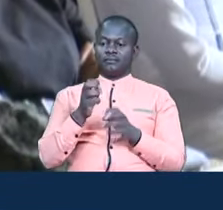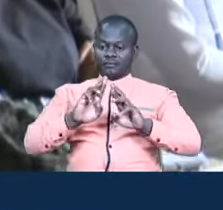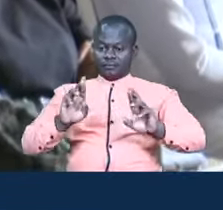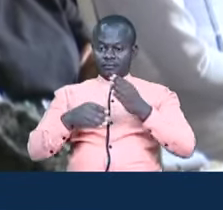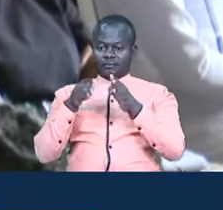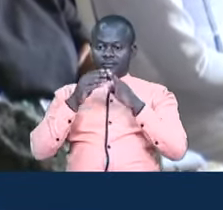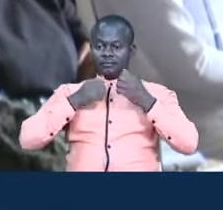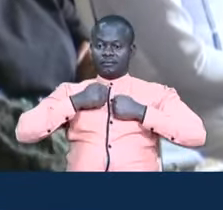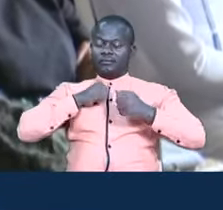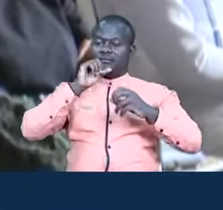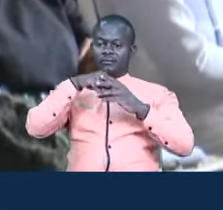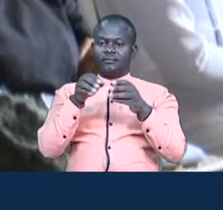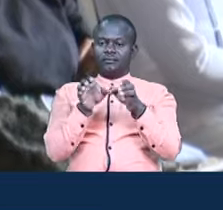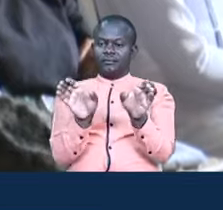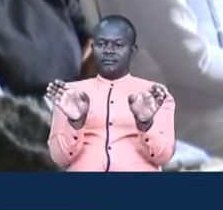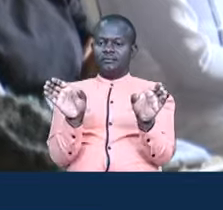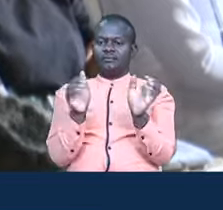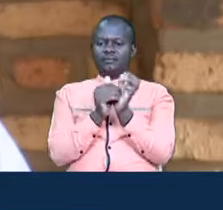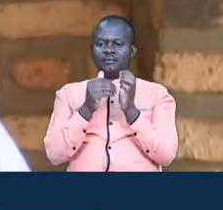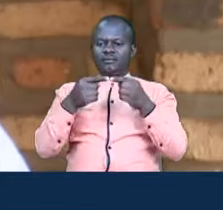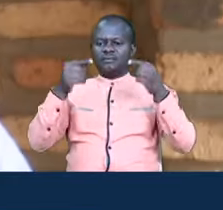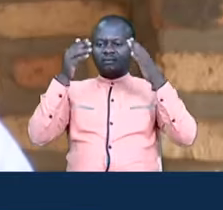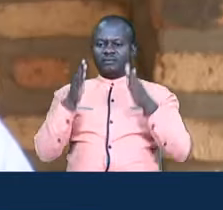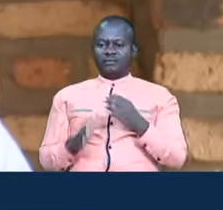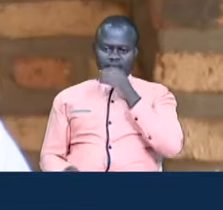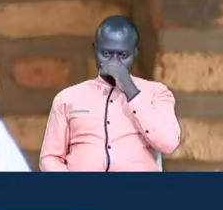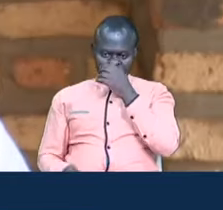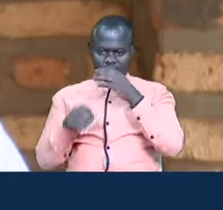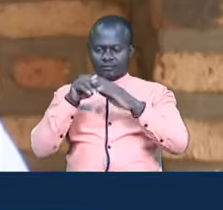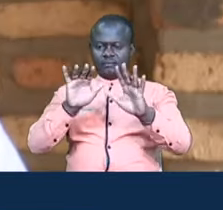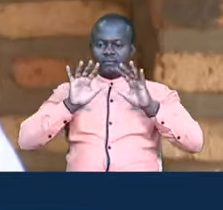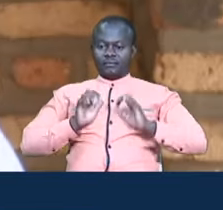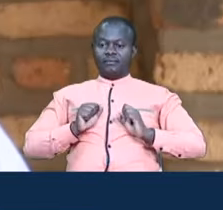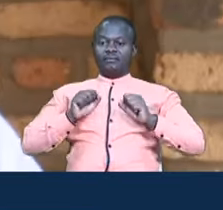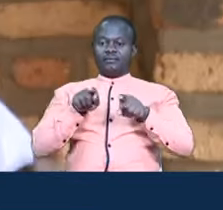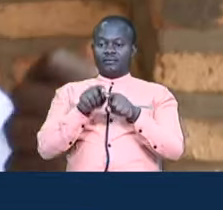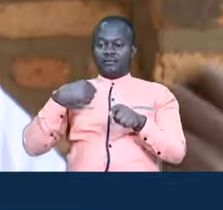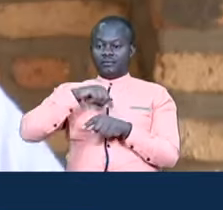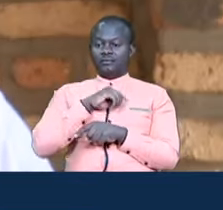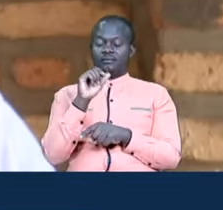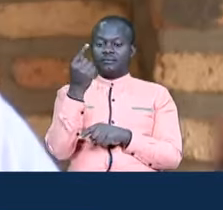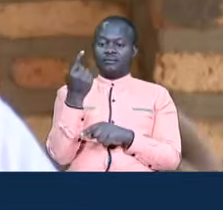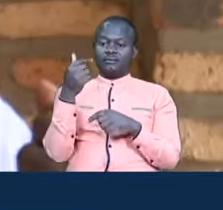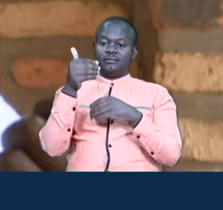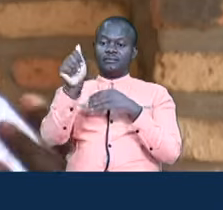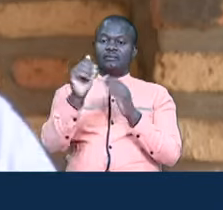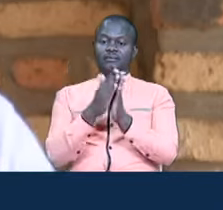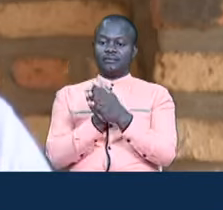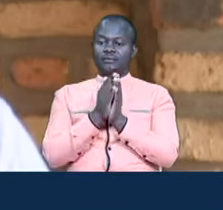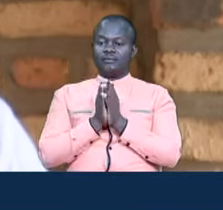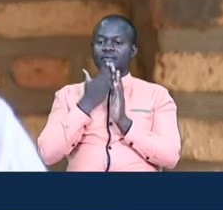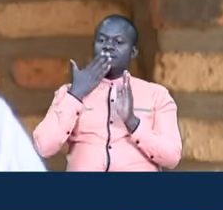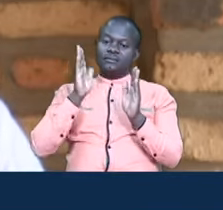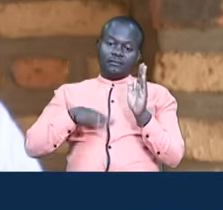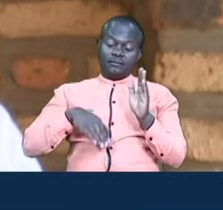u Rwanda ruzira amacakubiri n'urwango. Mu kwirinda nk'imvura z'ikinyejana ko ayo mateka mabi izo